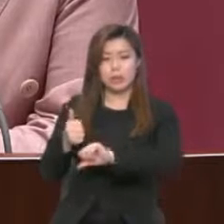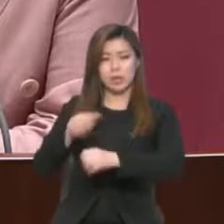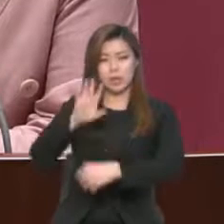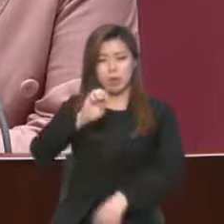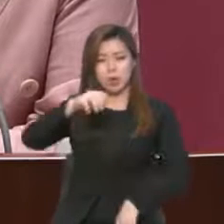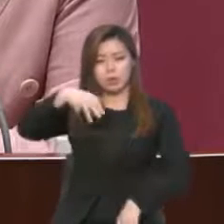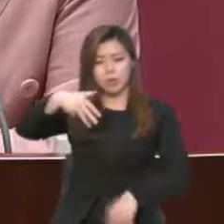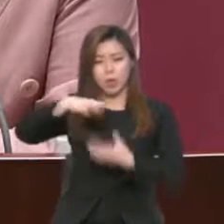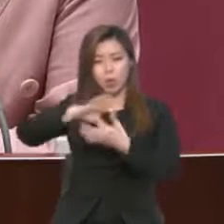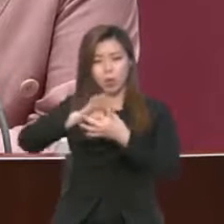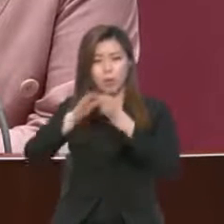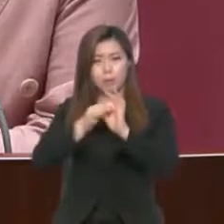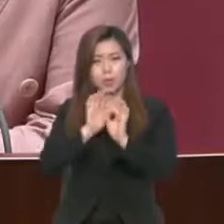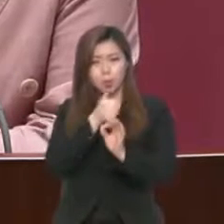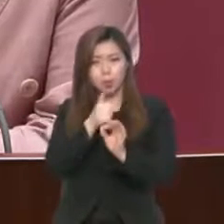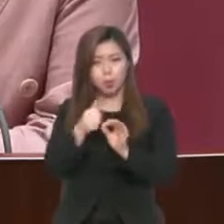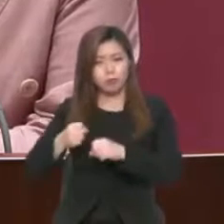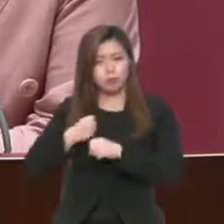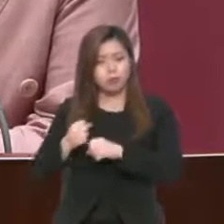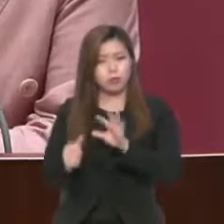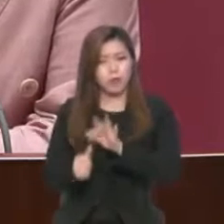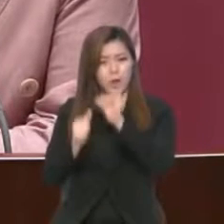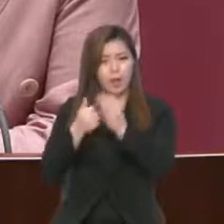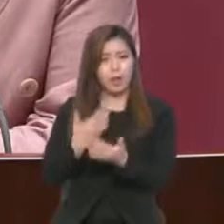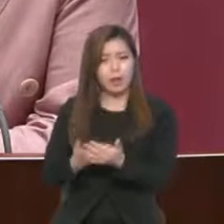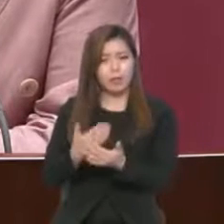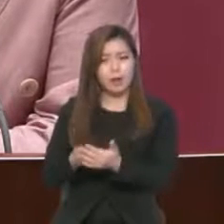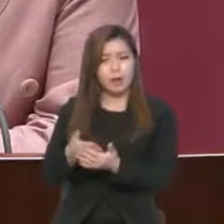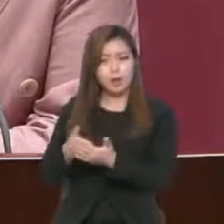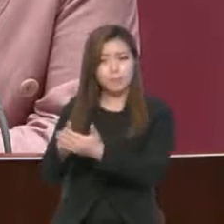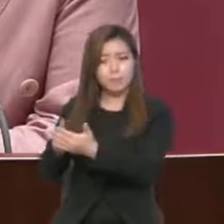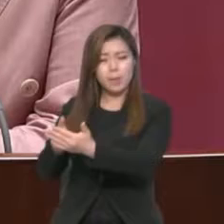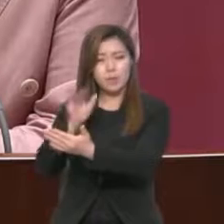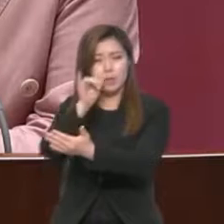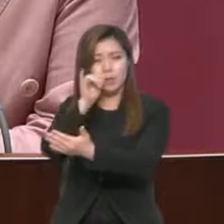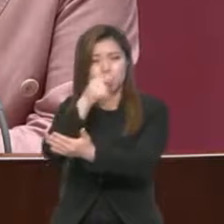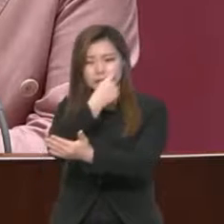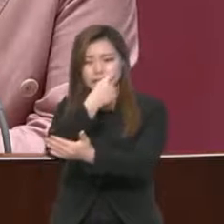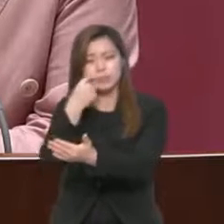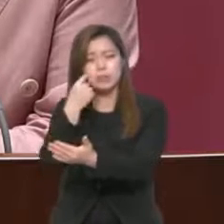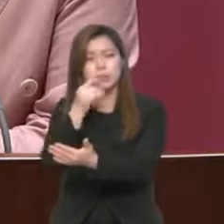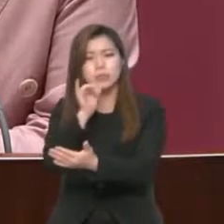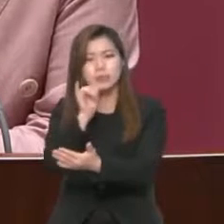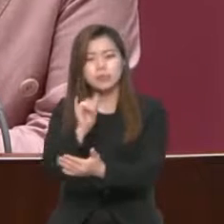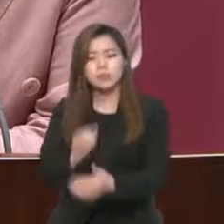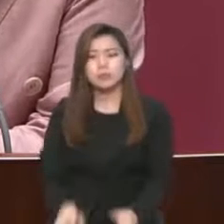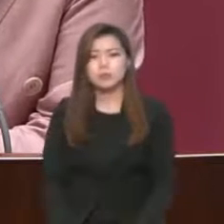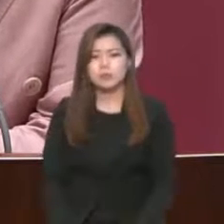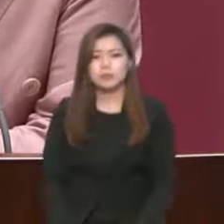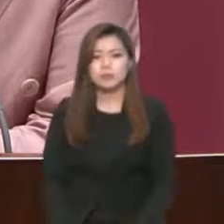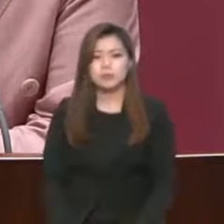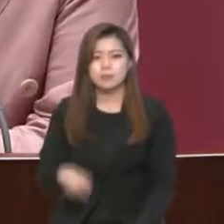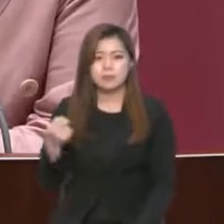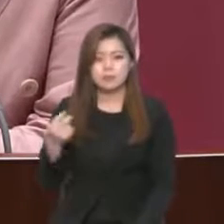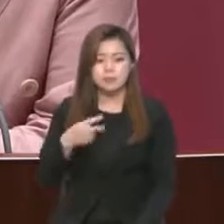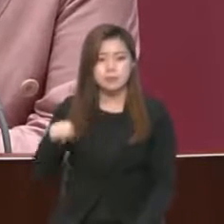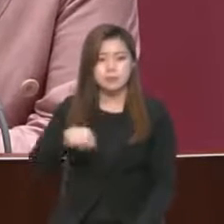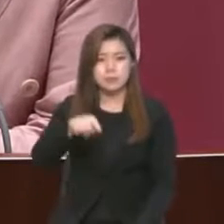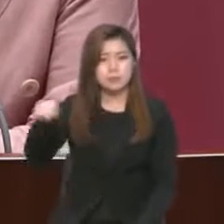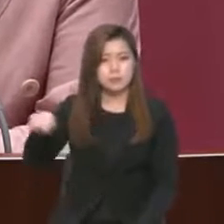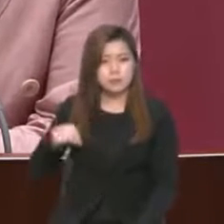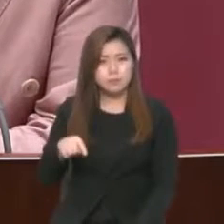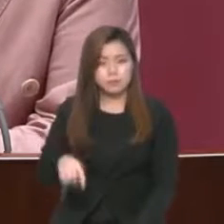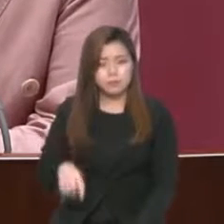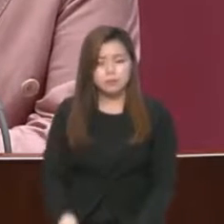통역병으로 선발해 달라는 청탁을 받았다고 공통되게 증언하고 있습니다. 또 부대 지원단장 이모